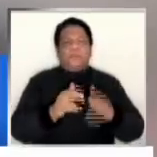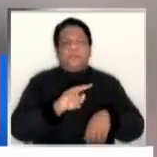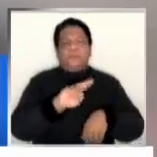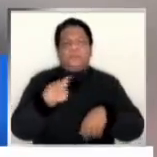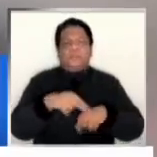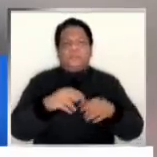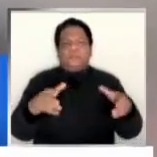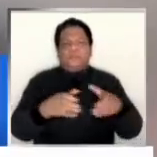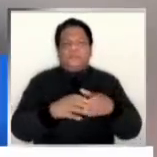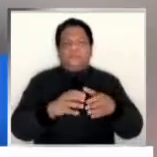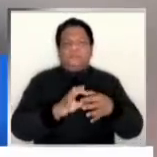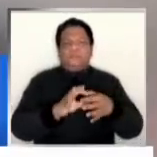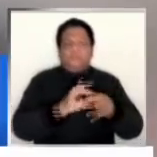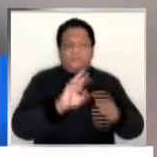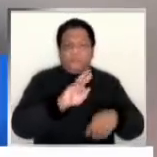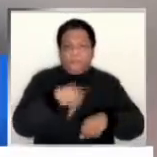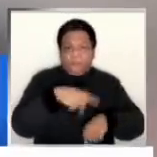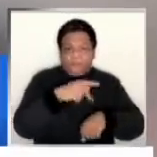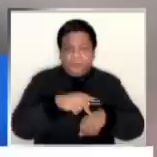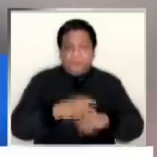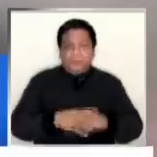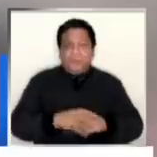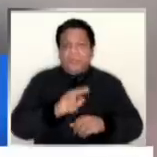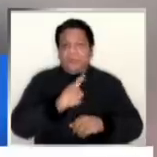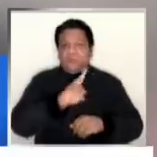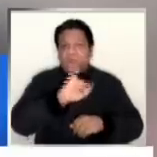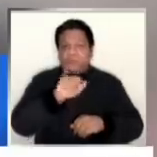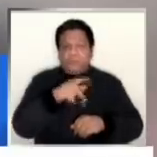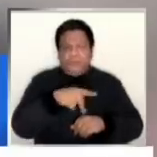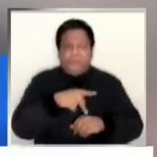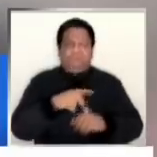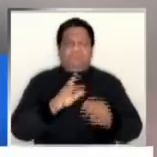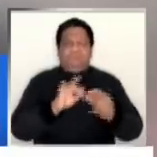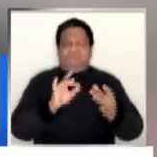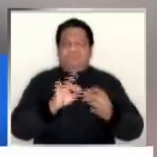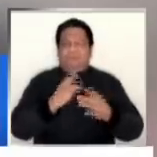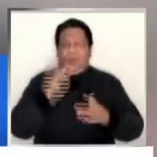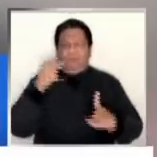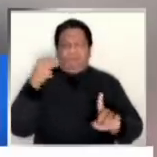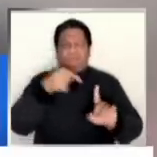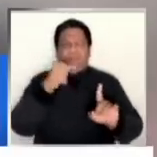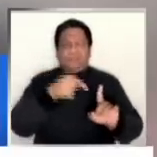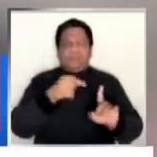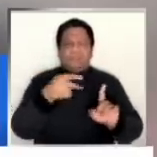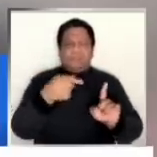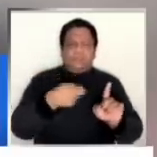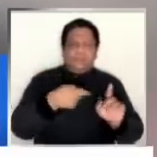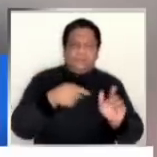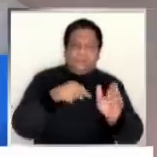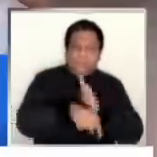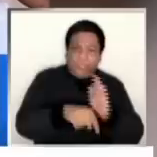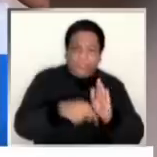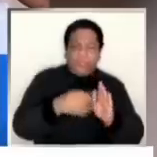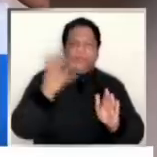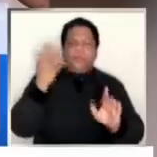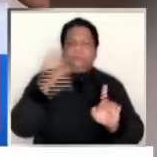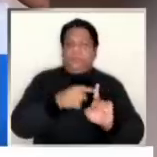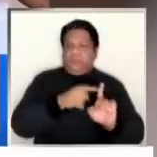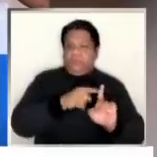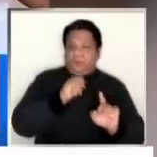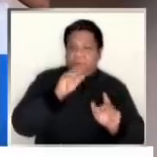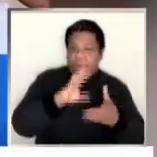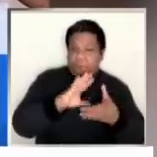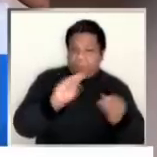Kinundina ng NUJP ang pagpatay kay Heredia. Bagamat hindi na miyembro ng media si Heredia, patunay pa rin daw ito ng culture